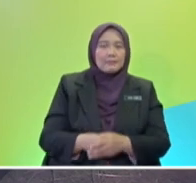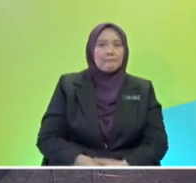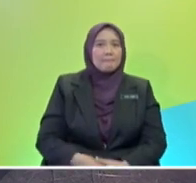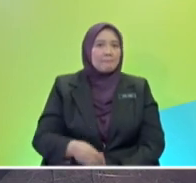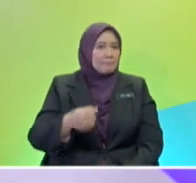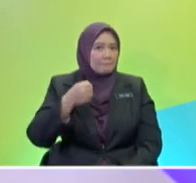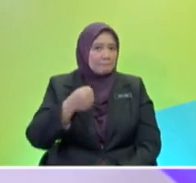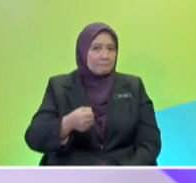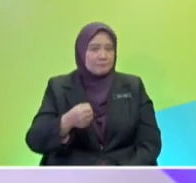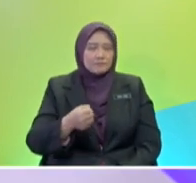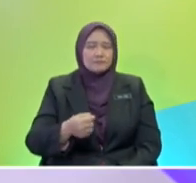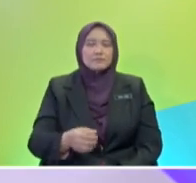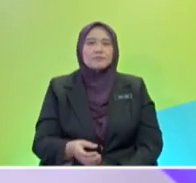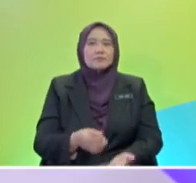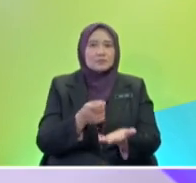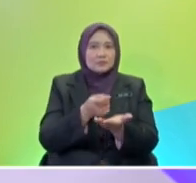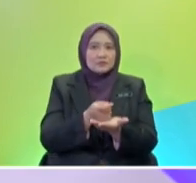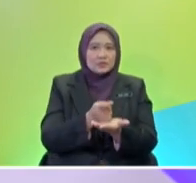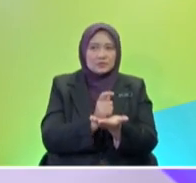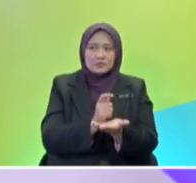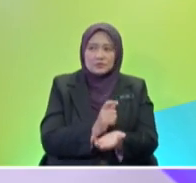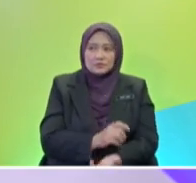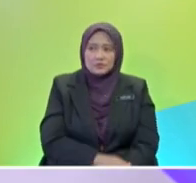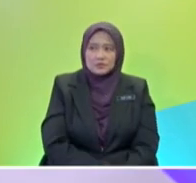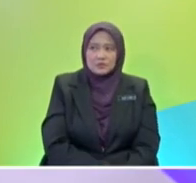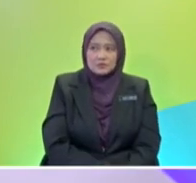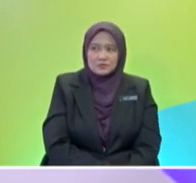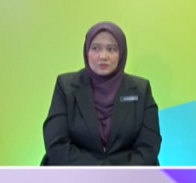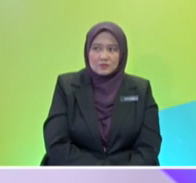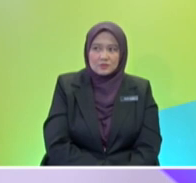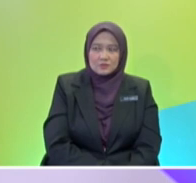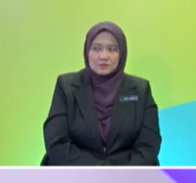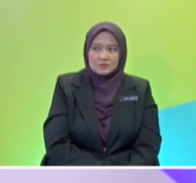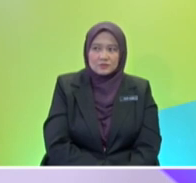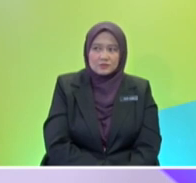berhati-hati murid-murid kalau menggunakan air panas